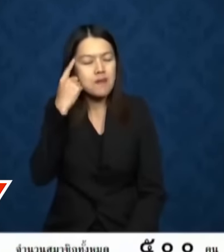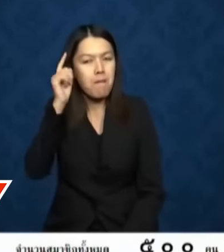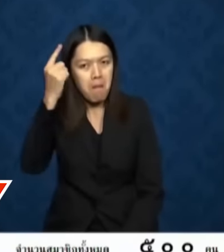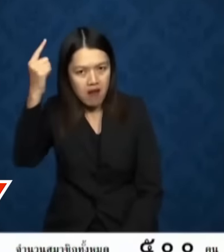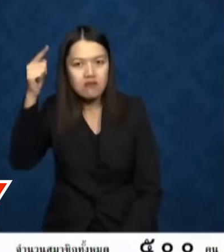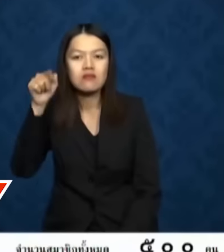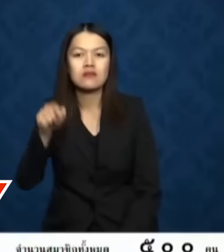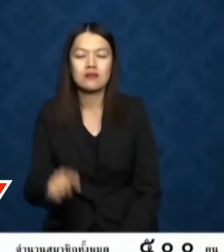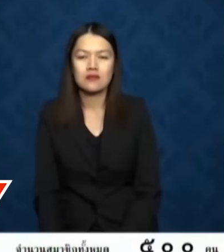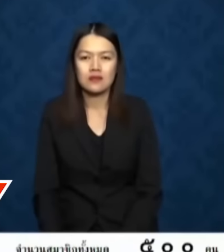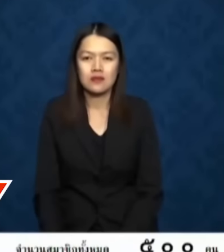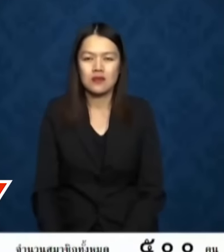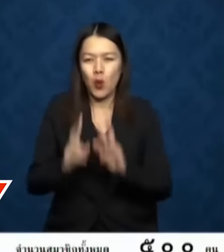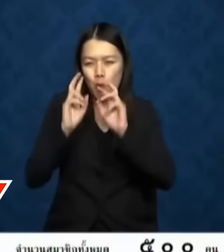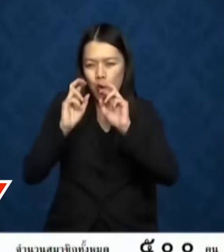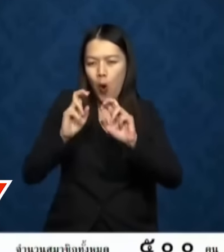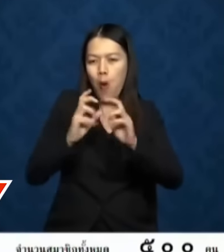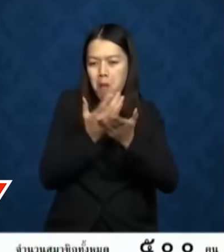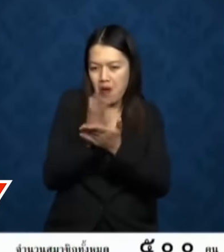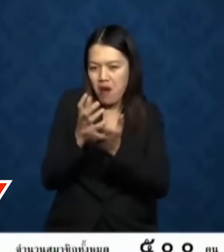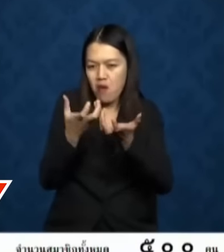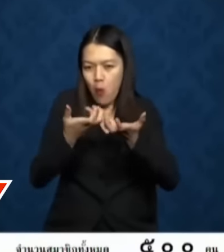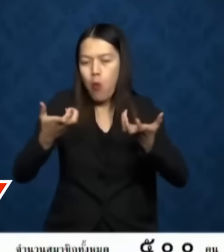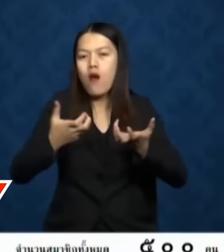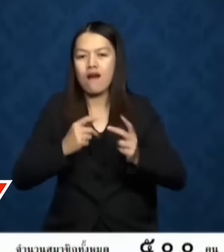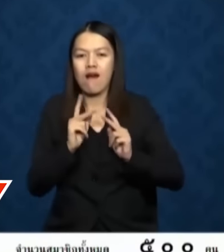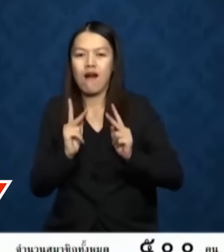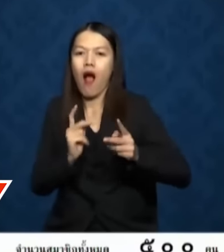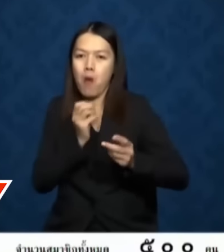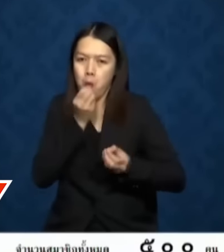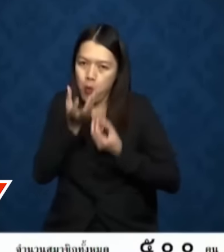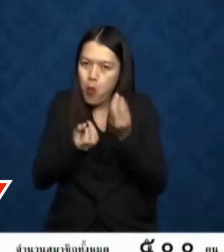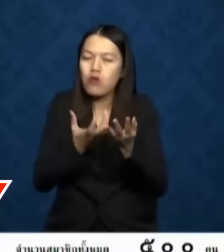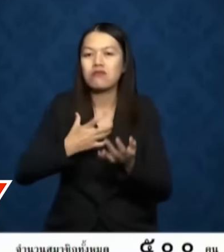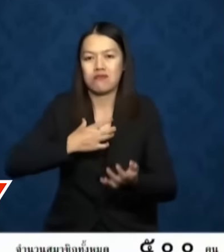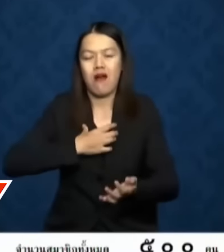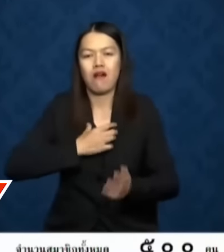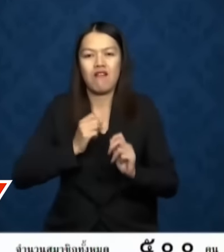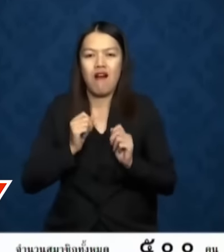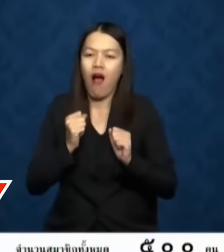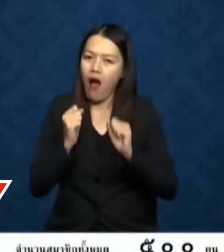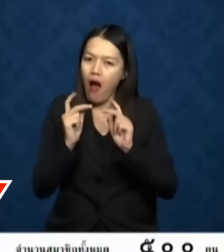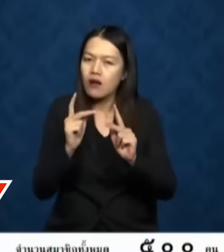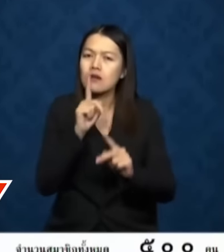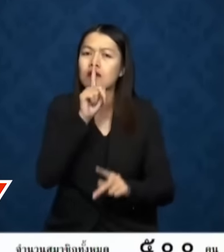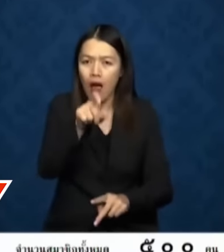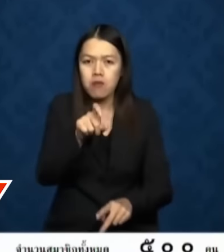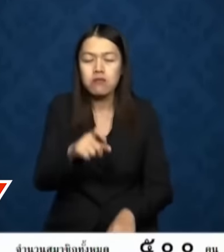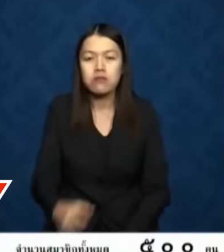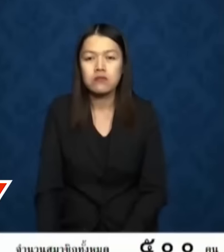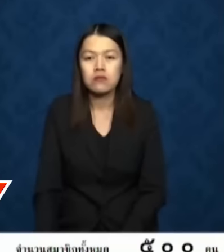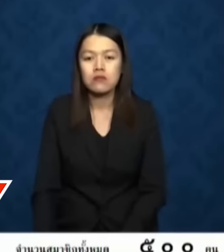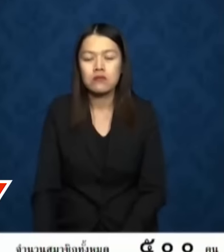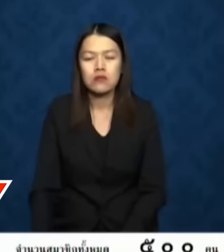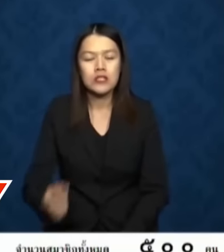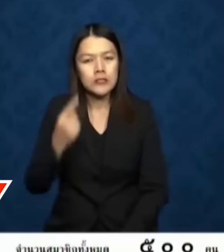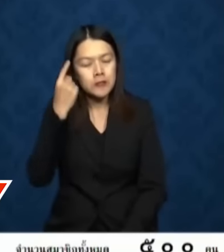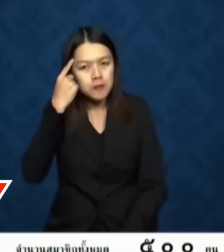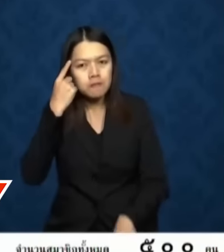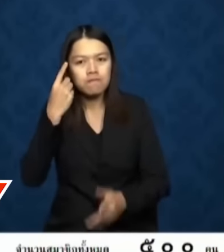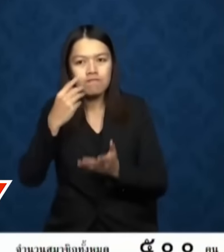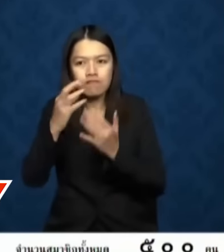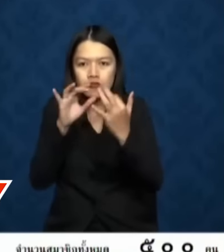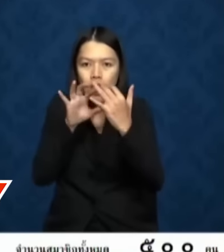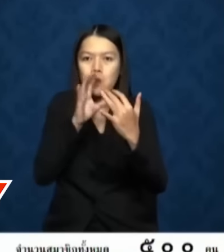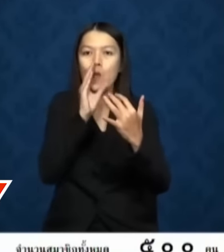รรค์และวิเคราะห์แยกแยะรวมถึงกล้าที่จะวิพากษ์วิจารณ์กล้าที่จะตั้งคำถามรวมถึงมีทักษะในการสื่อส